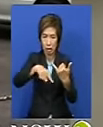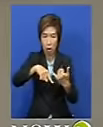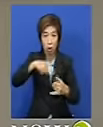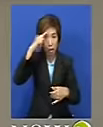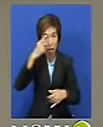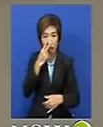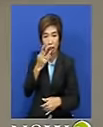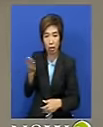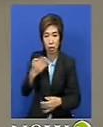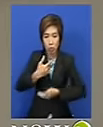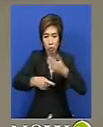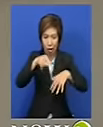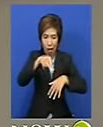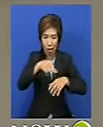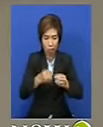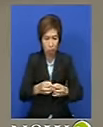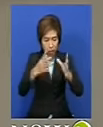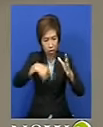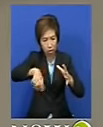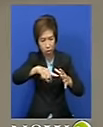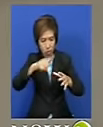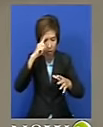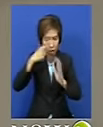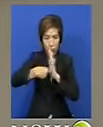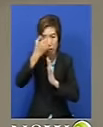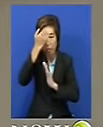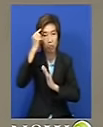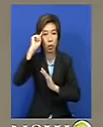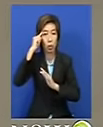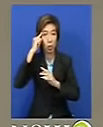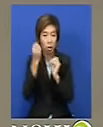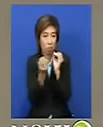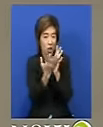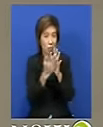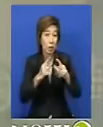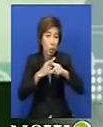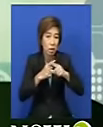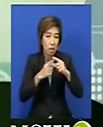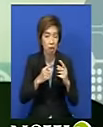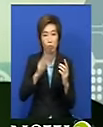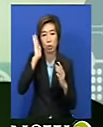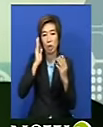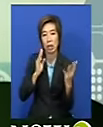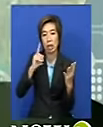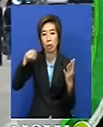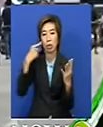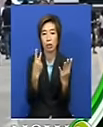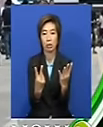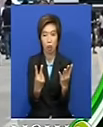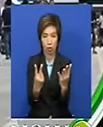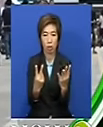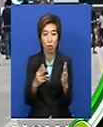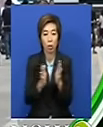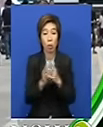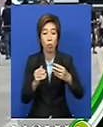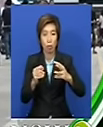ที่คุณผู้ชมเห็นเกิดขึ้นเพราะอะไรส่วนผู้ที่ได้รับบาดเจ็บครับเป็นชาย4ท่านเป็นหญิง2ท่านนะครับก็คือน